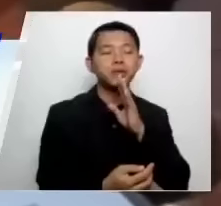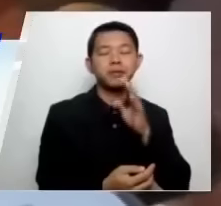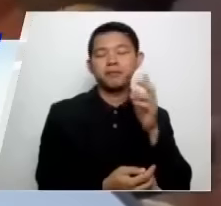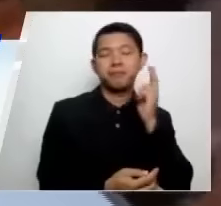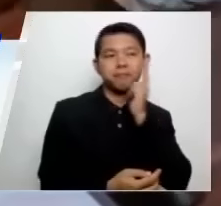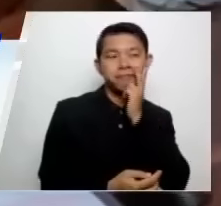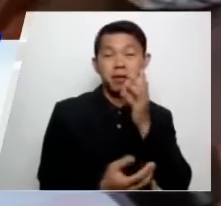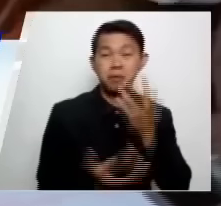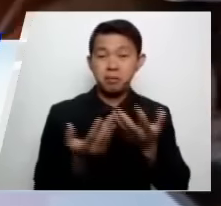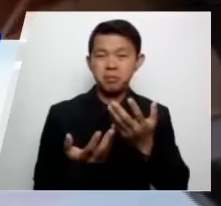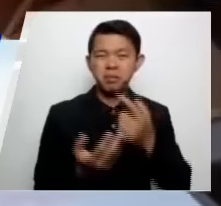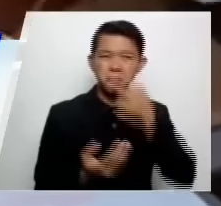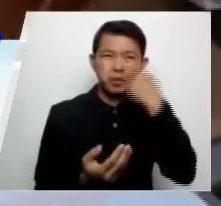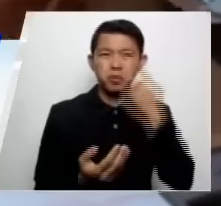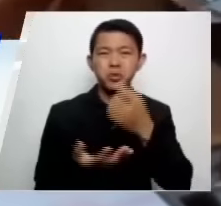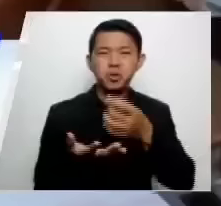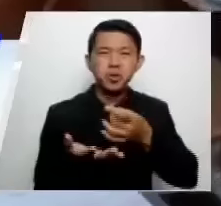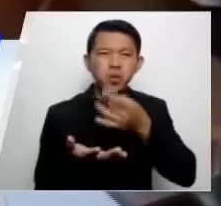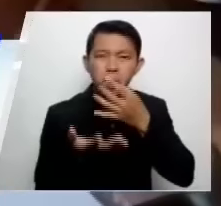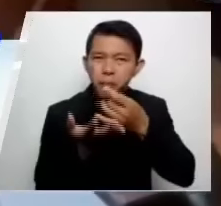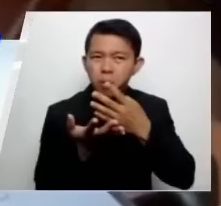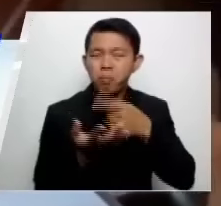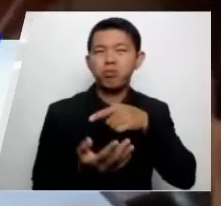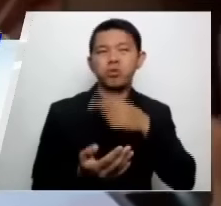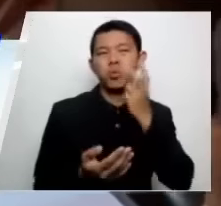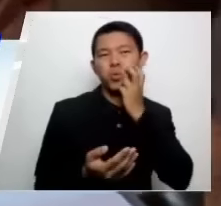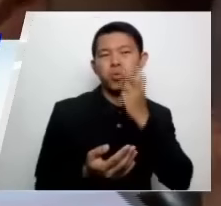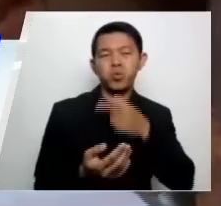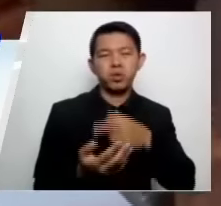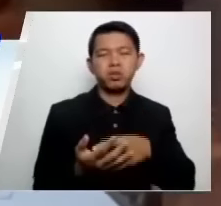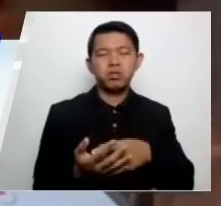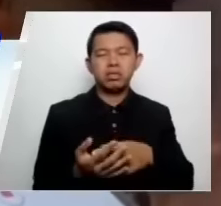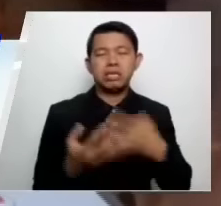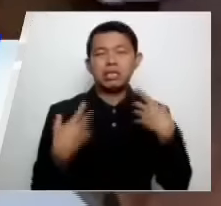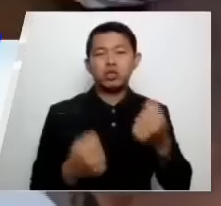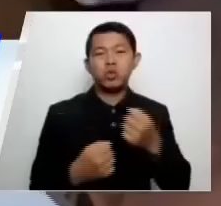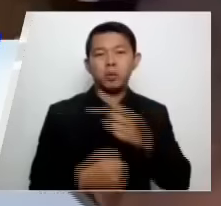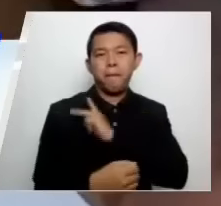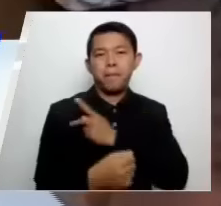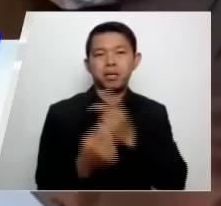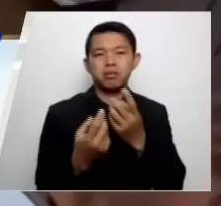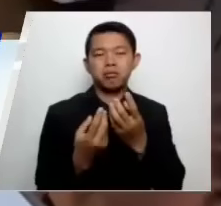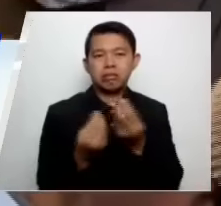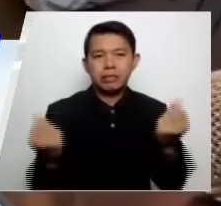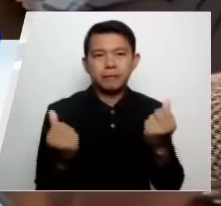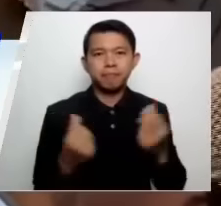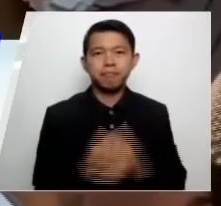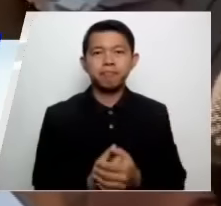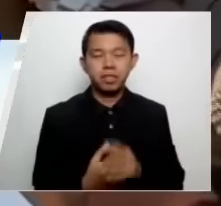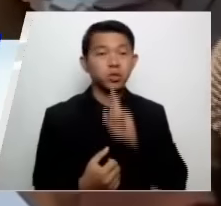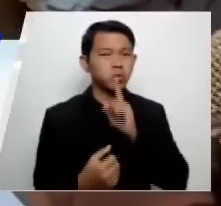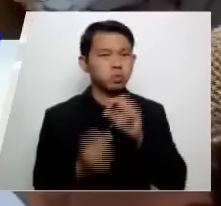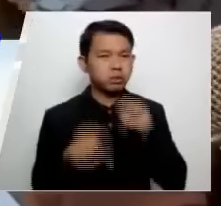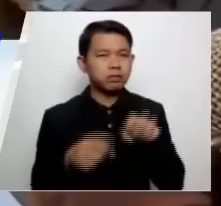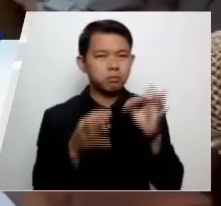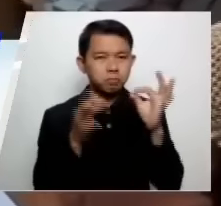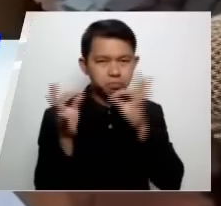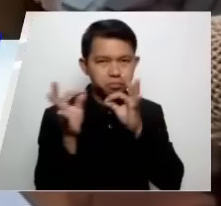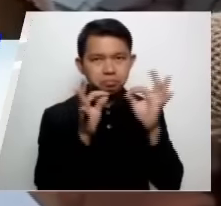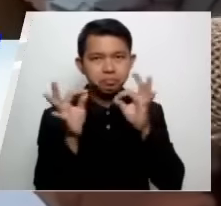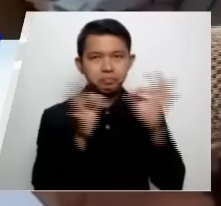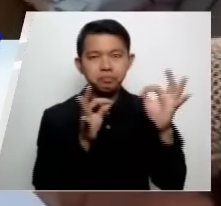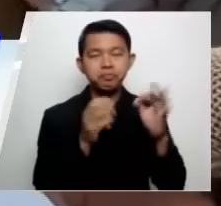Fentanyl is the strongest painkiller that you can buy. It is highly addictive and it has a